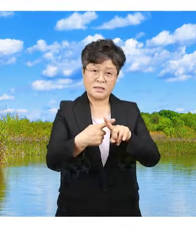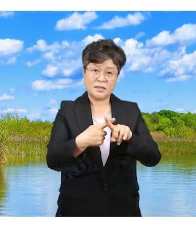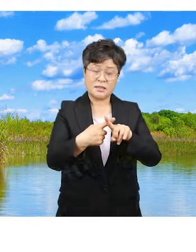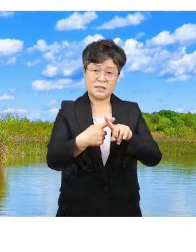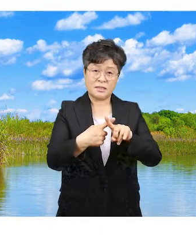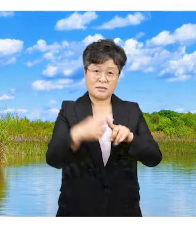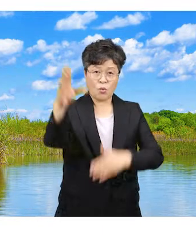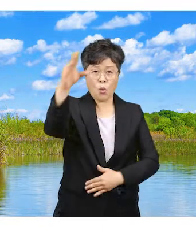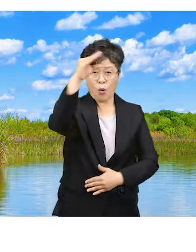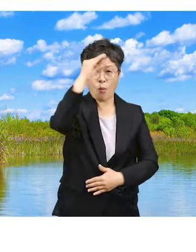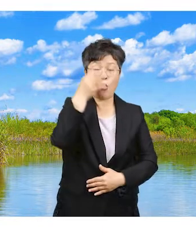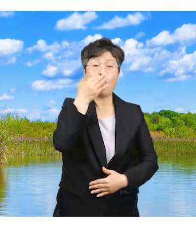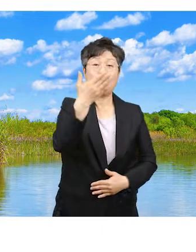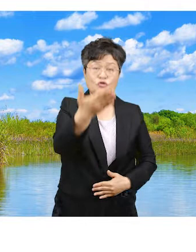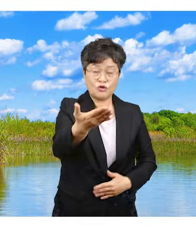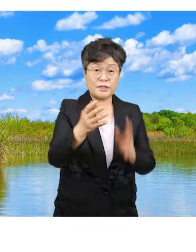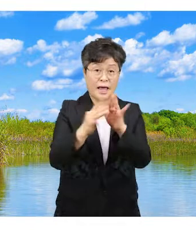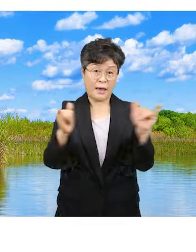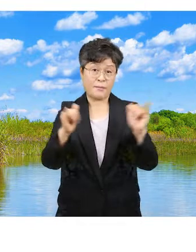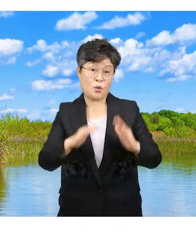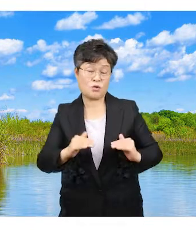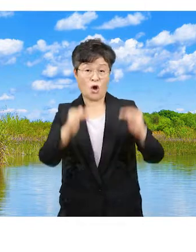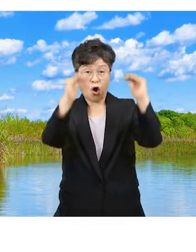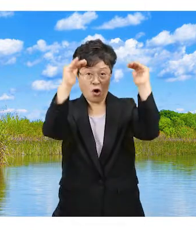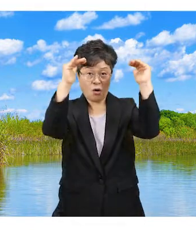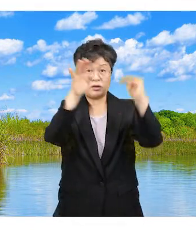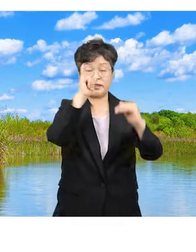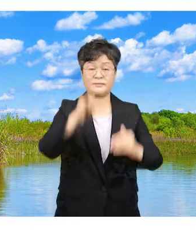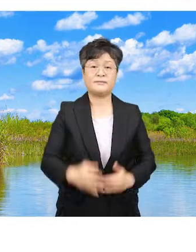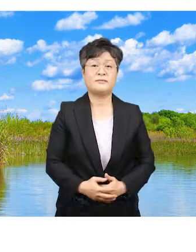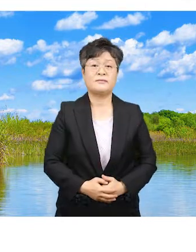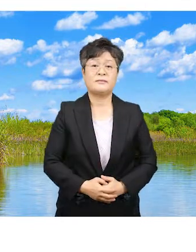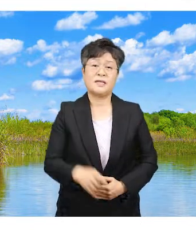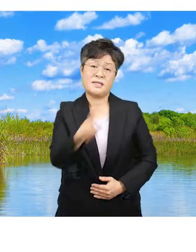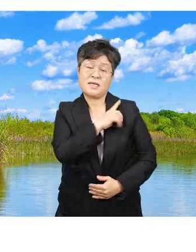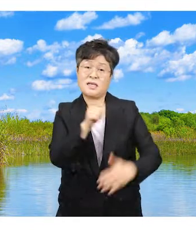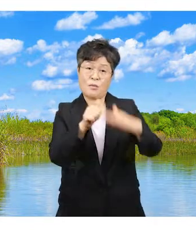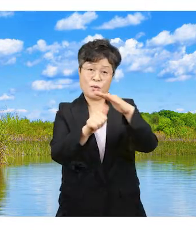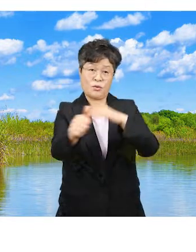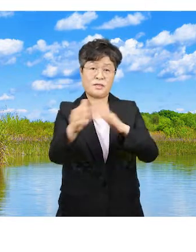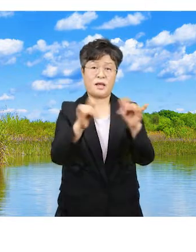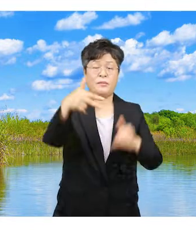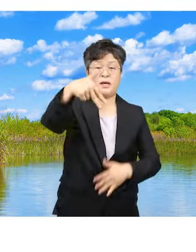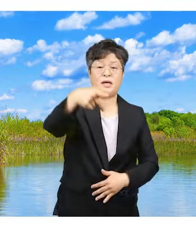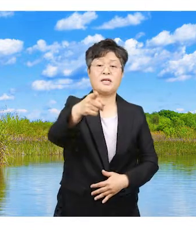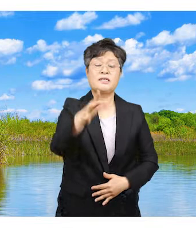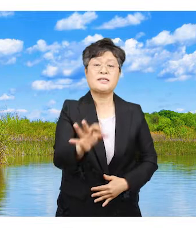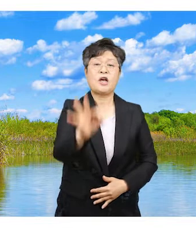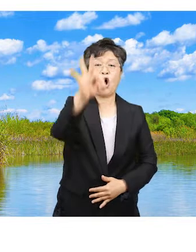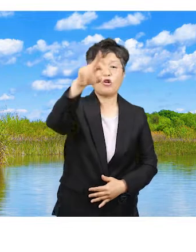학생과 청년 또 성인으로 성장을 하게 되는 것이죠. 가장 대표적인 분이 바로 이 정유